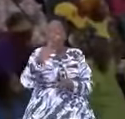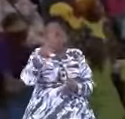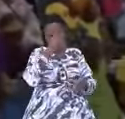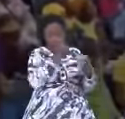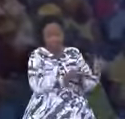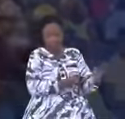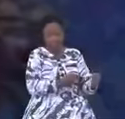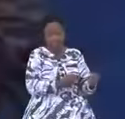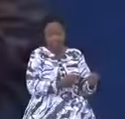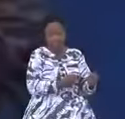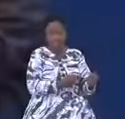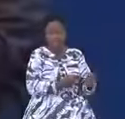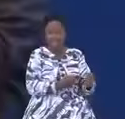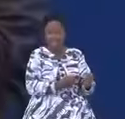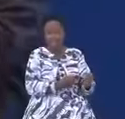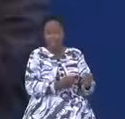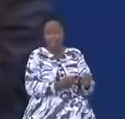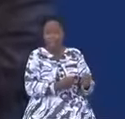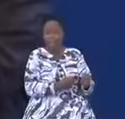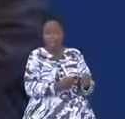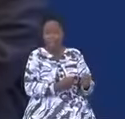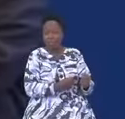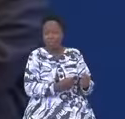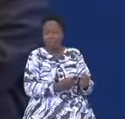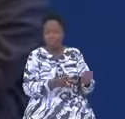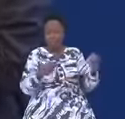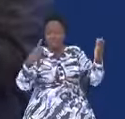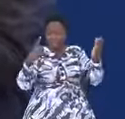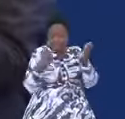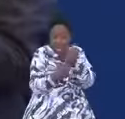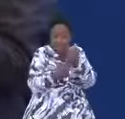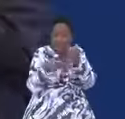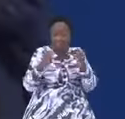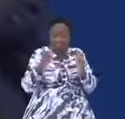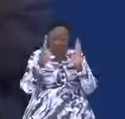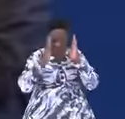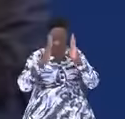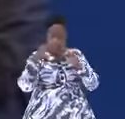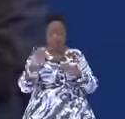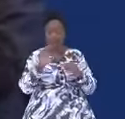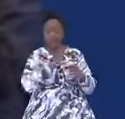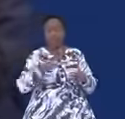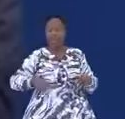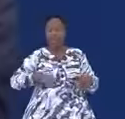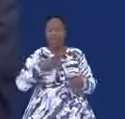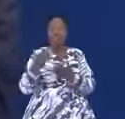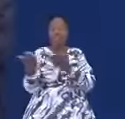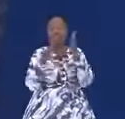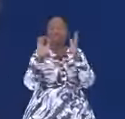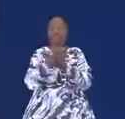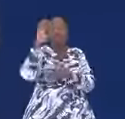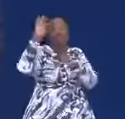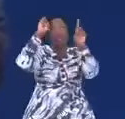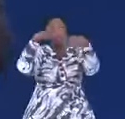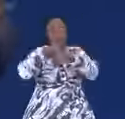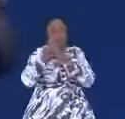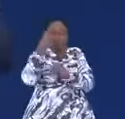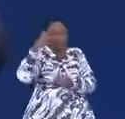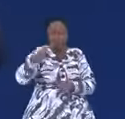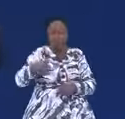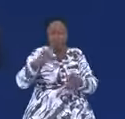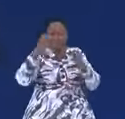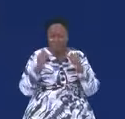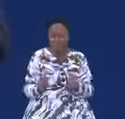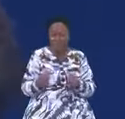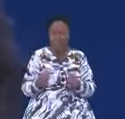la tension dati l'attention de christ et le sacrifice qu'il a fait pour tous immédiatement dans le milieu du